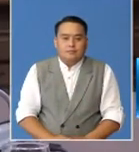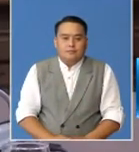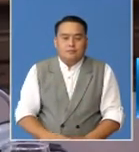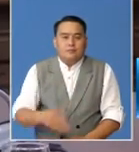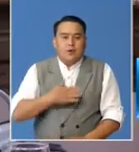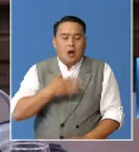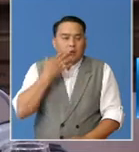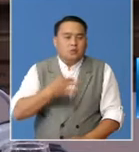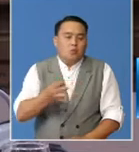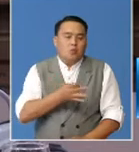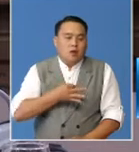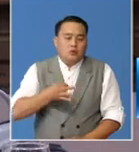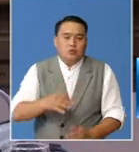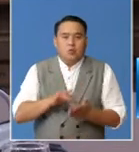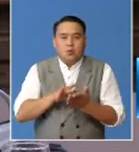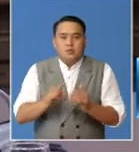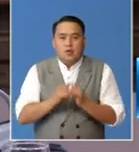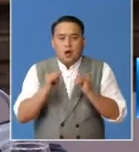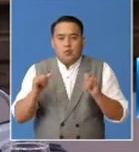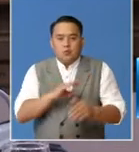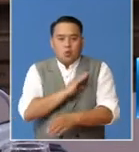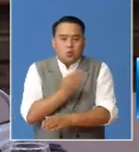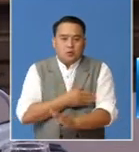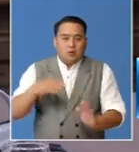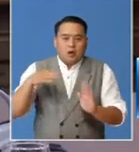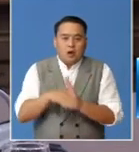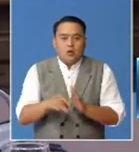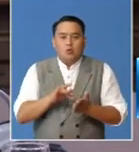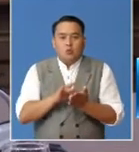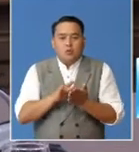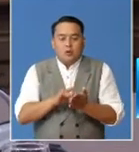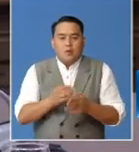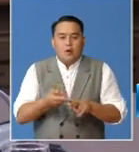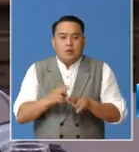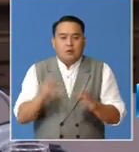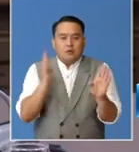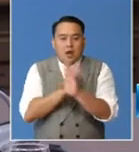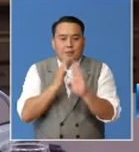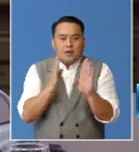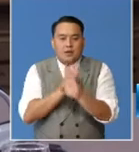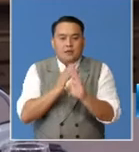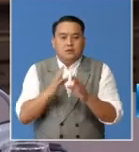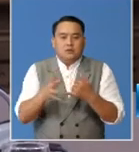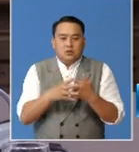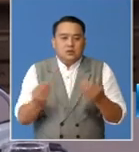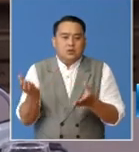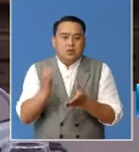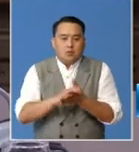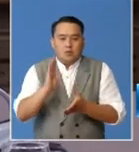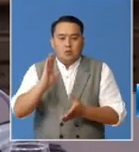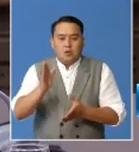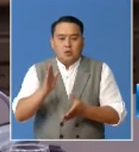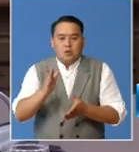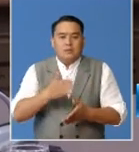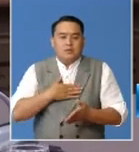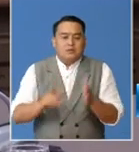Қазір Алматы облысында туризмді дамытуға күш салып келеміз. Бұл фильм түсірілсе, өңірдің табиғатын, жерін танытуға себеп болмақ. Әрине,